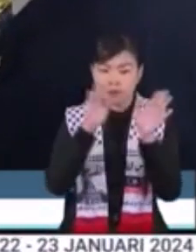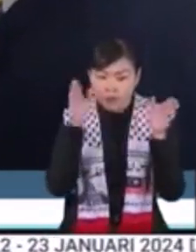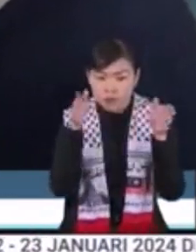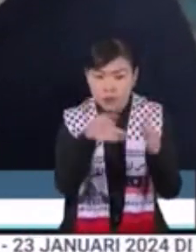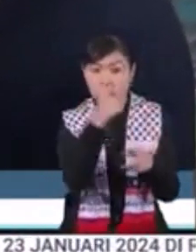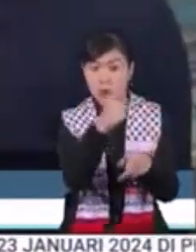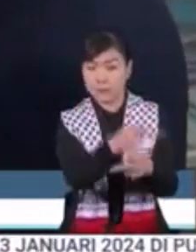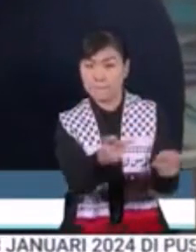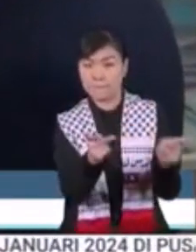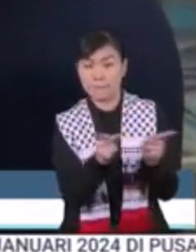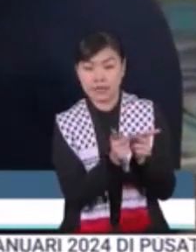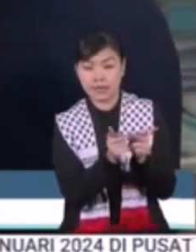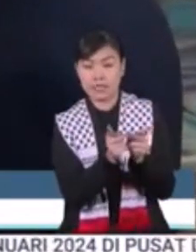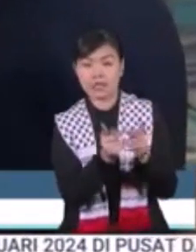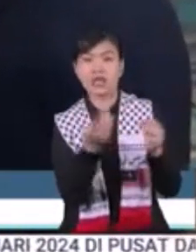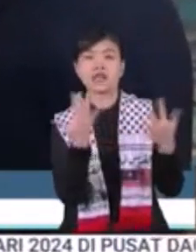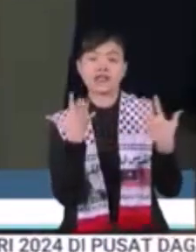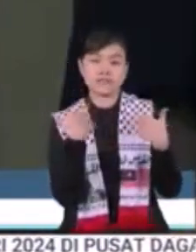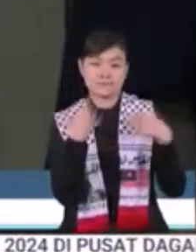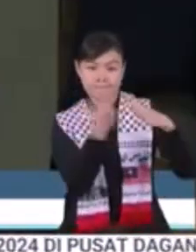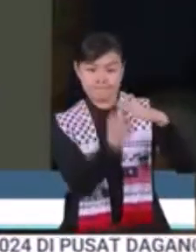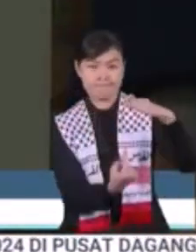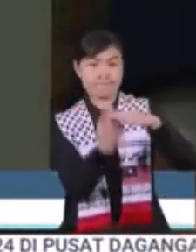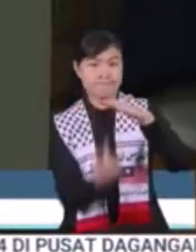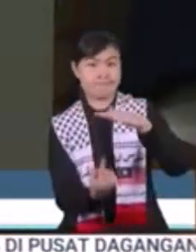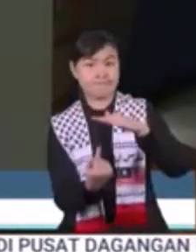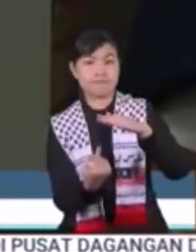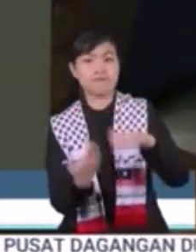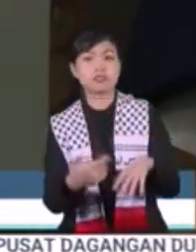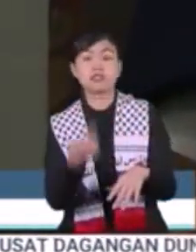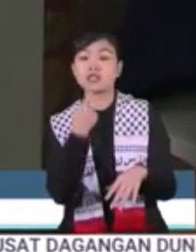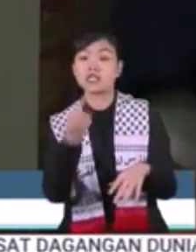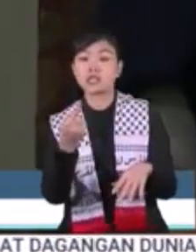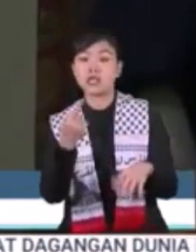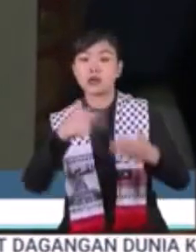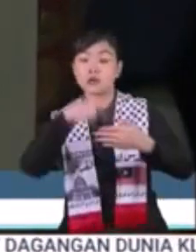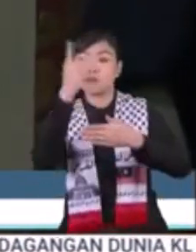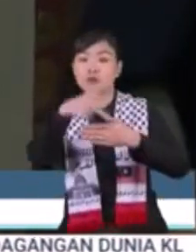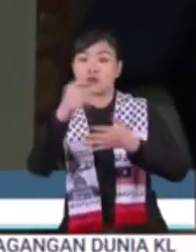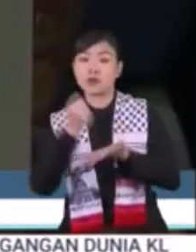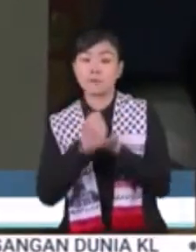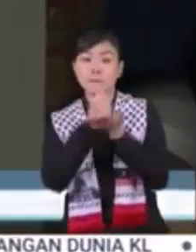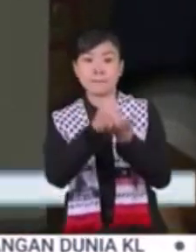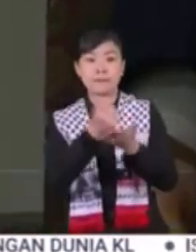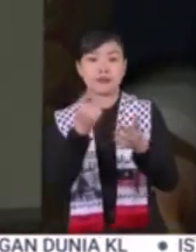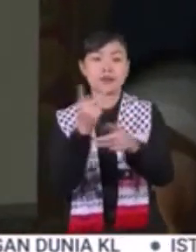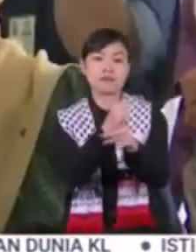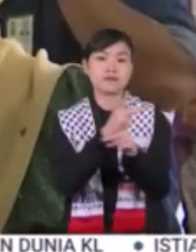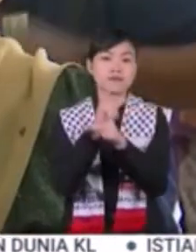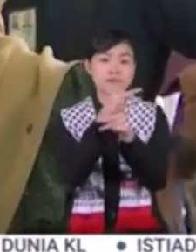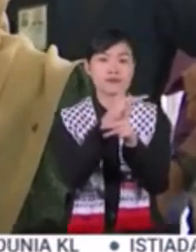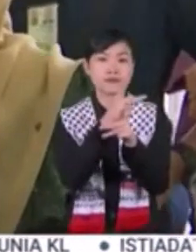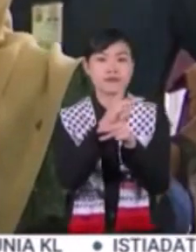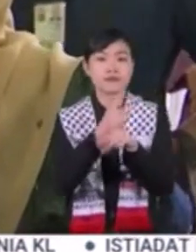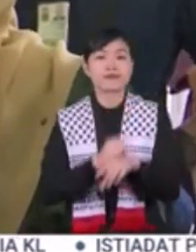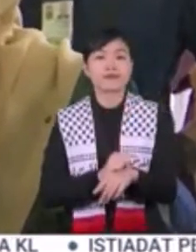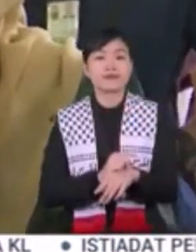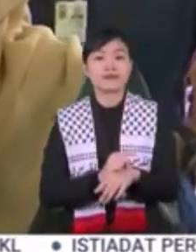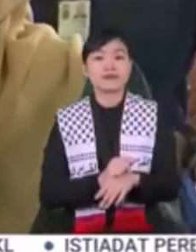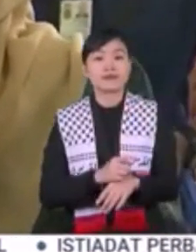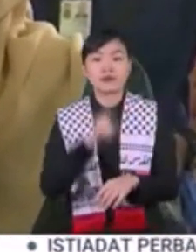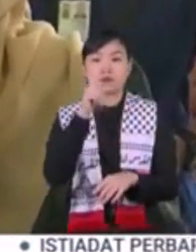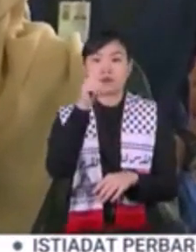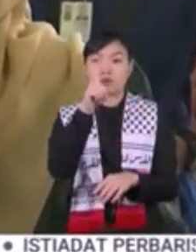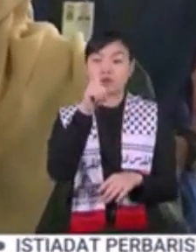satu lokasi termasuk keciciran penerima beliau menyatakannya pada program pakej prihatin bantuan bencana oleh Yayasan Petronas